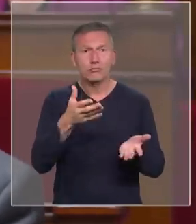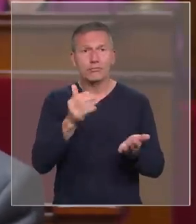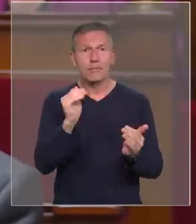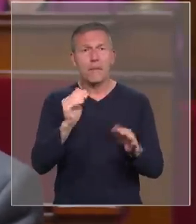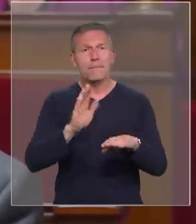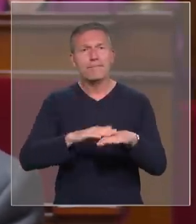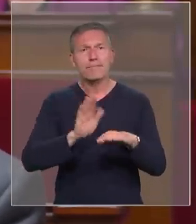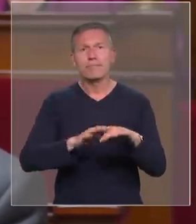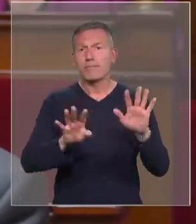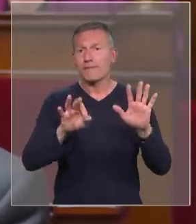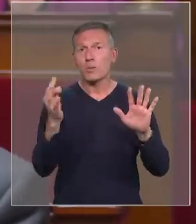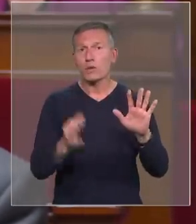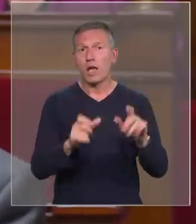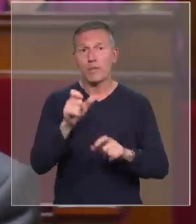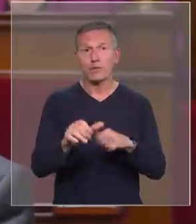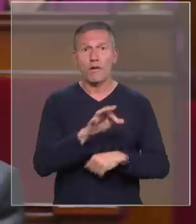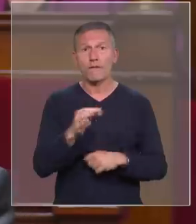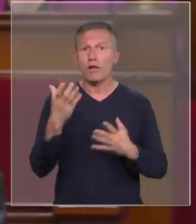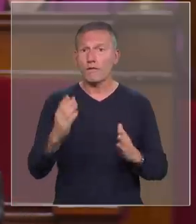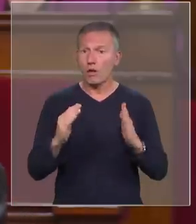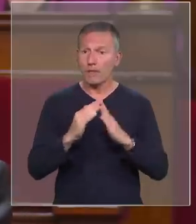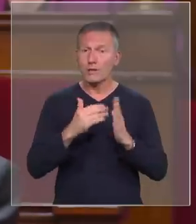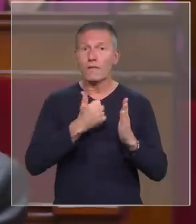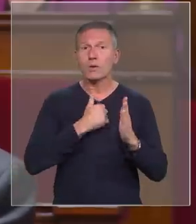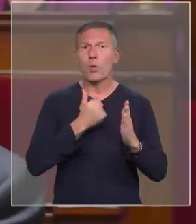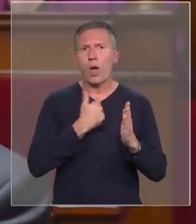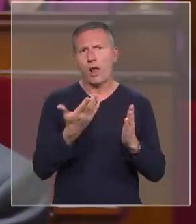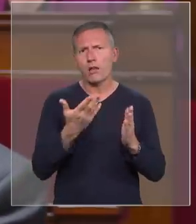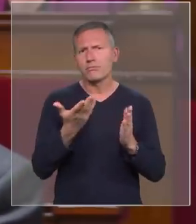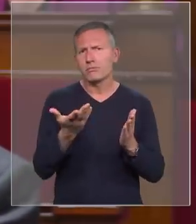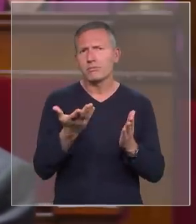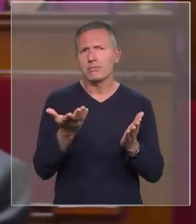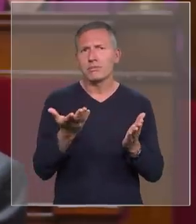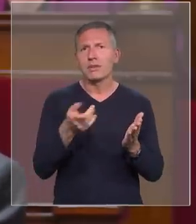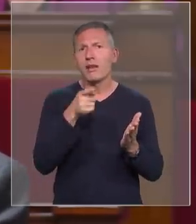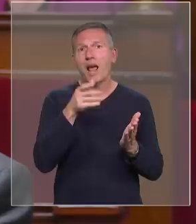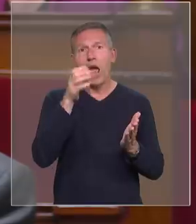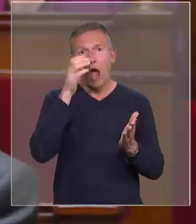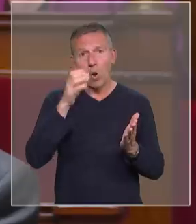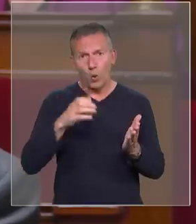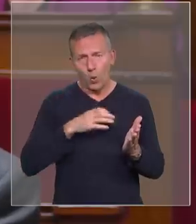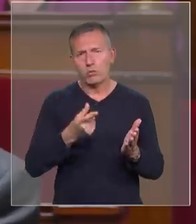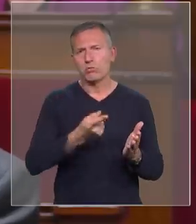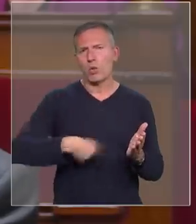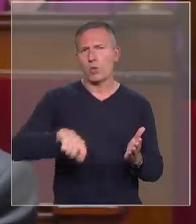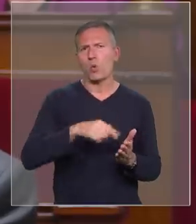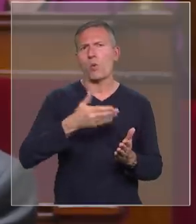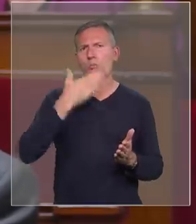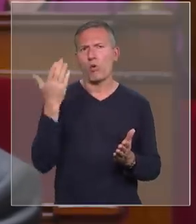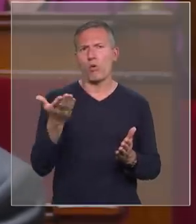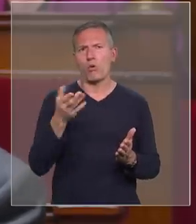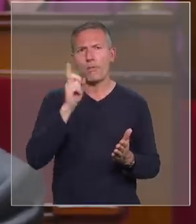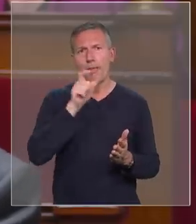rappelle que 90% des Français aspirent à vivre dans une maison individuelle. Alors plutôt, écoutez-nous, Madame la Première